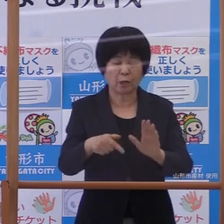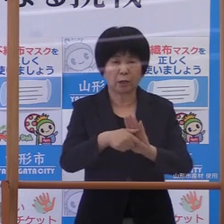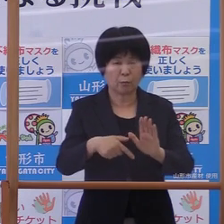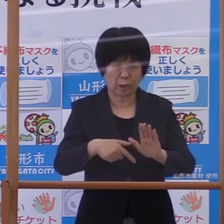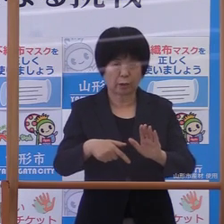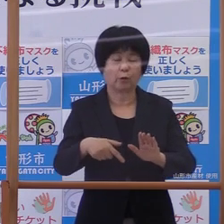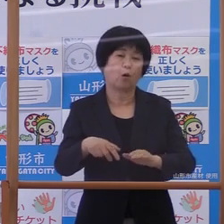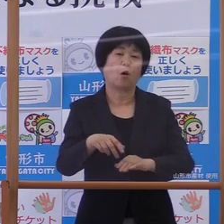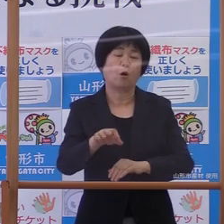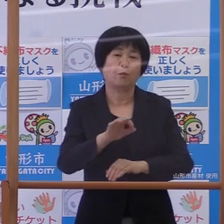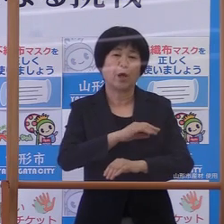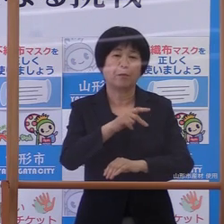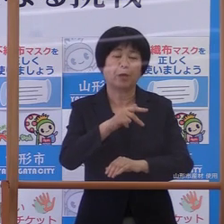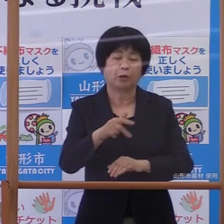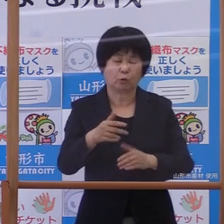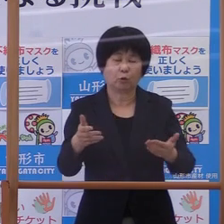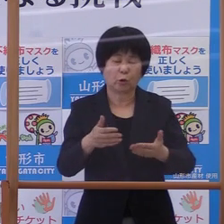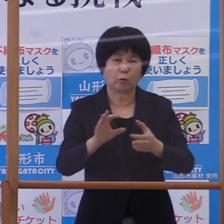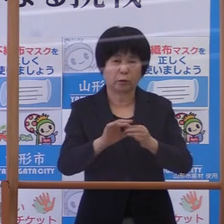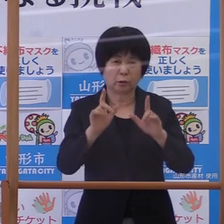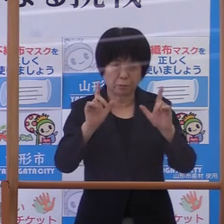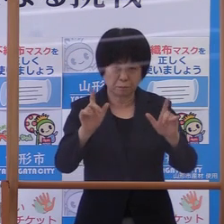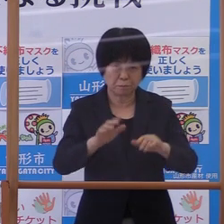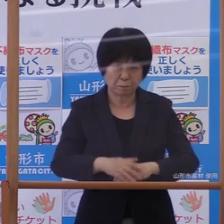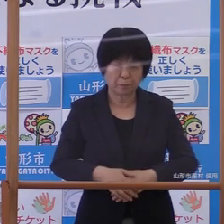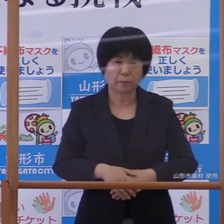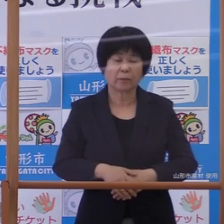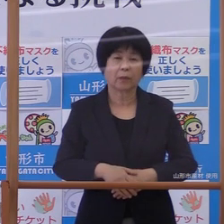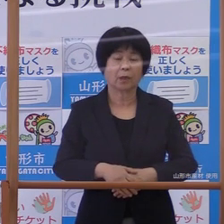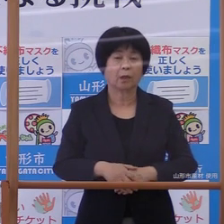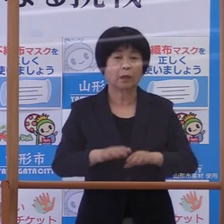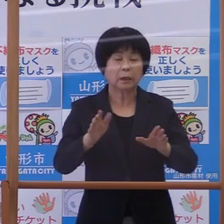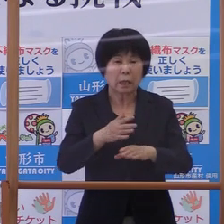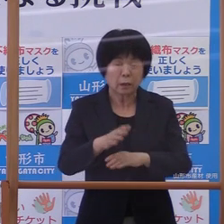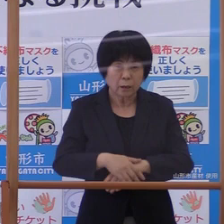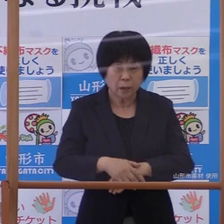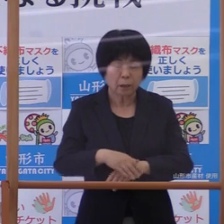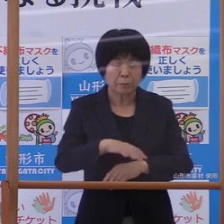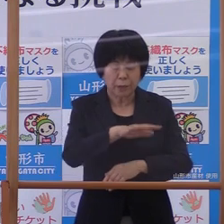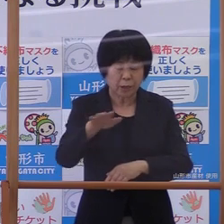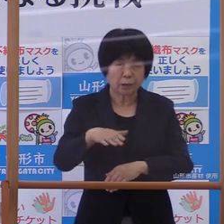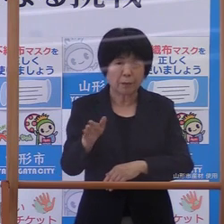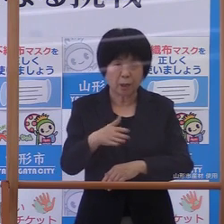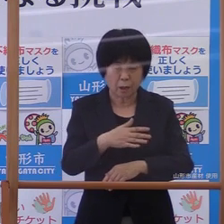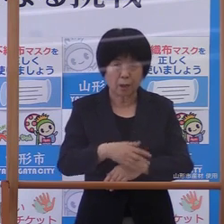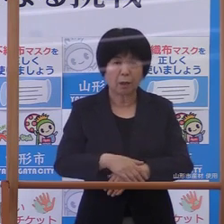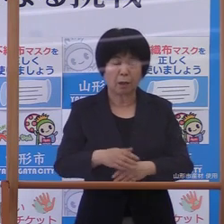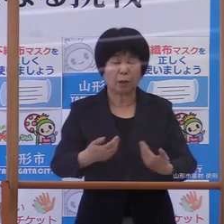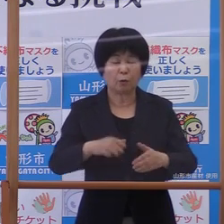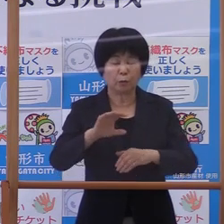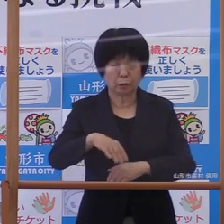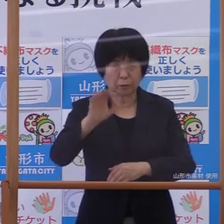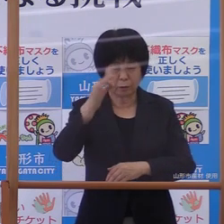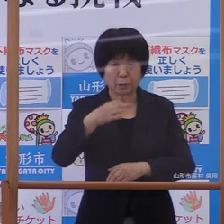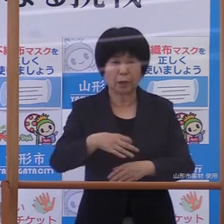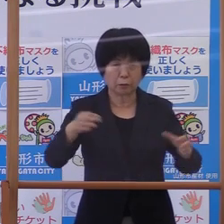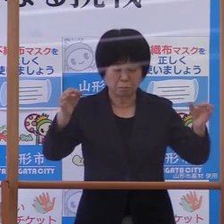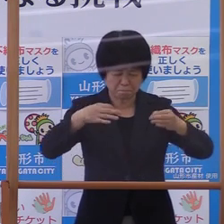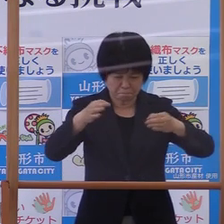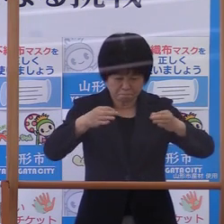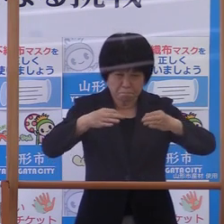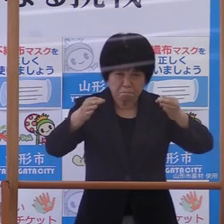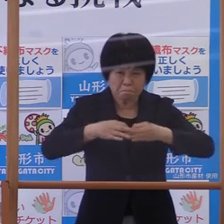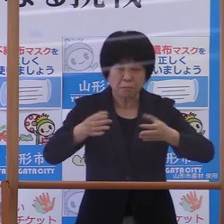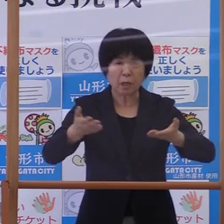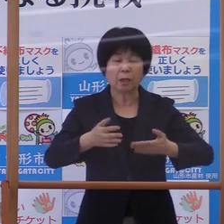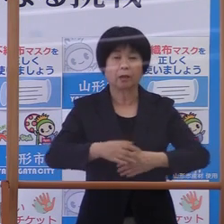メンバーズ事業の開始について発表いたします。近年非常に多くの皆様からふるさと納税によるご寄付をいただいております